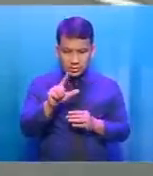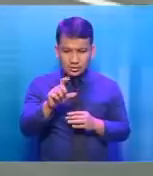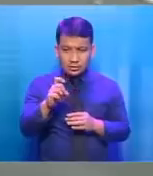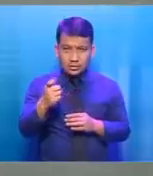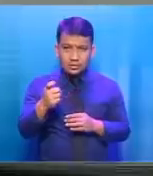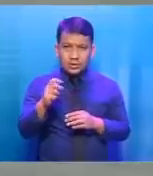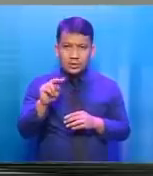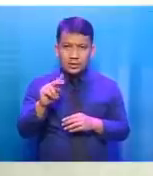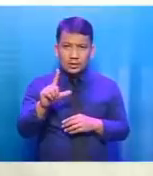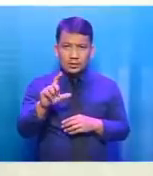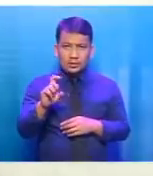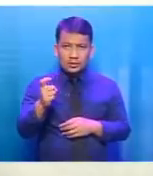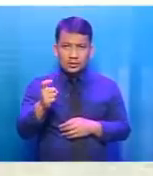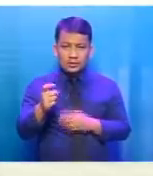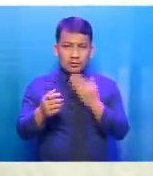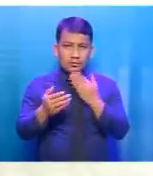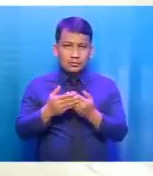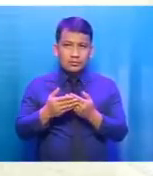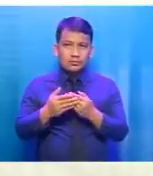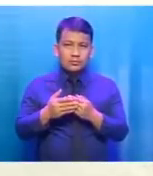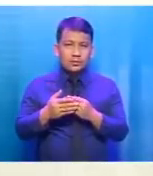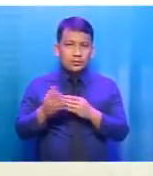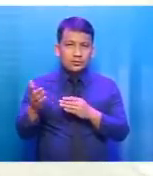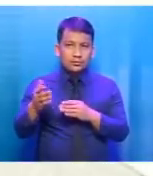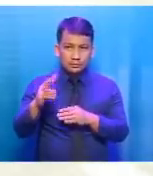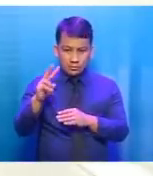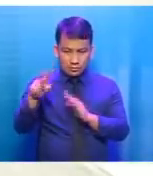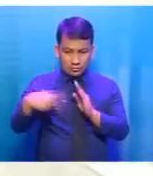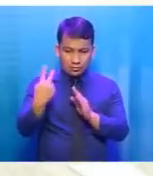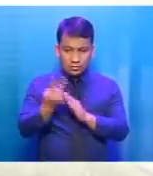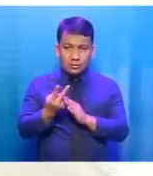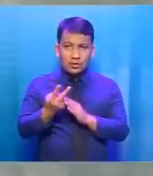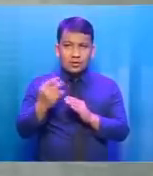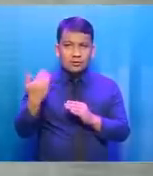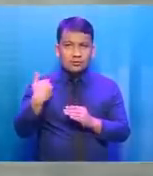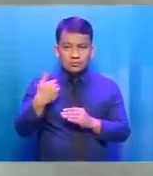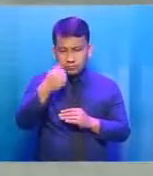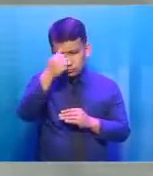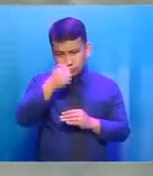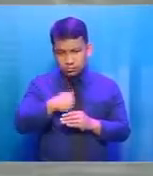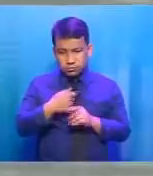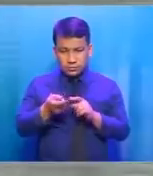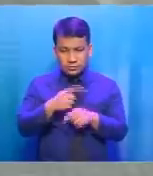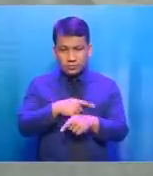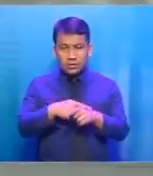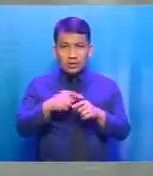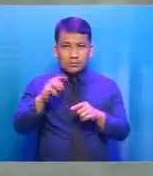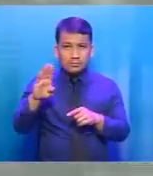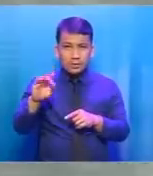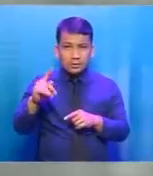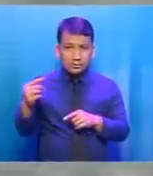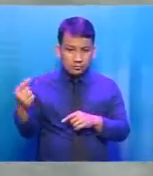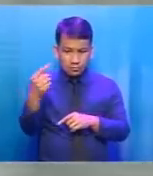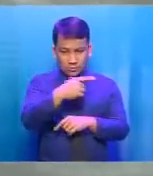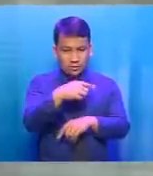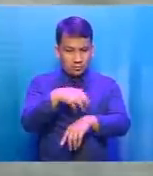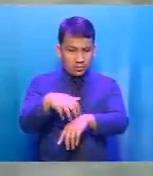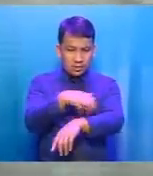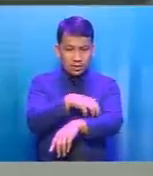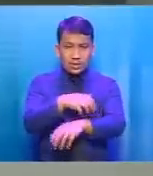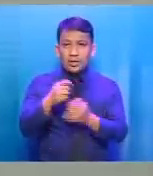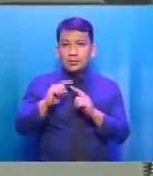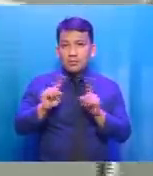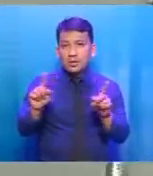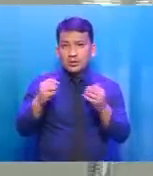at N-Lex. Goodbye na sa dating 2 oras na kailangan tiisin kung galing Balintawak papuntang Makati. Dahil